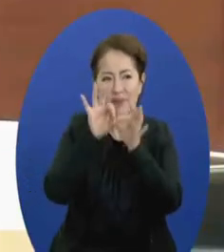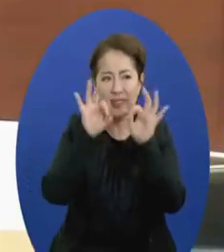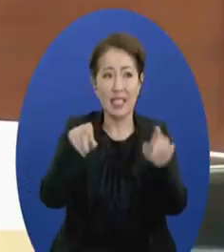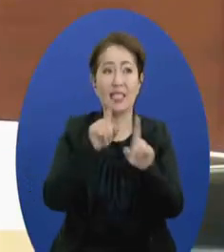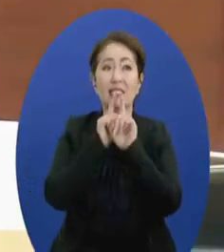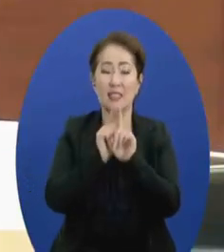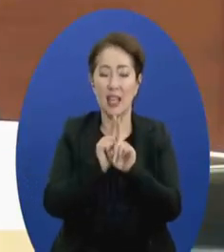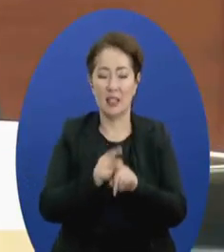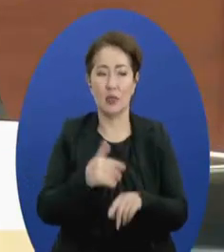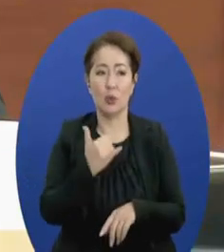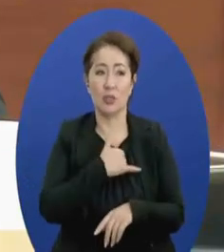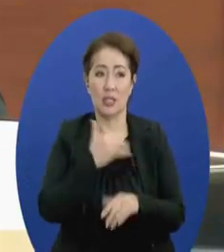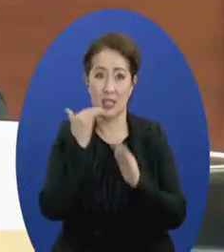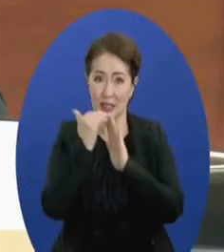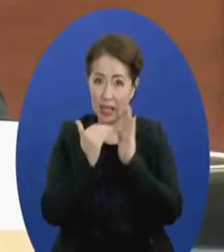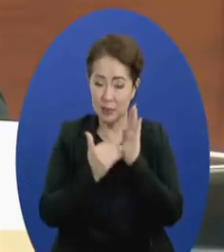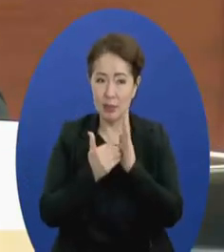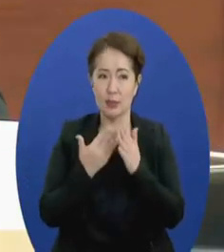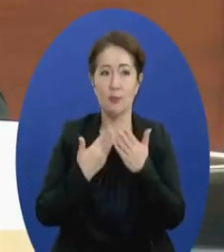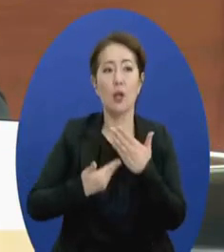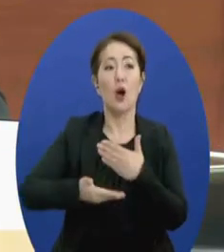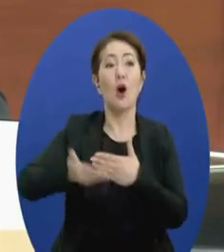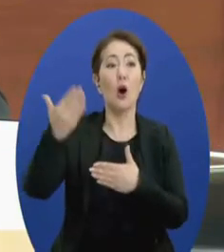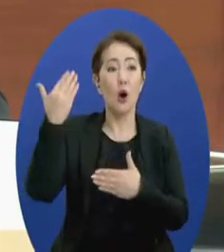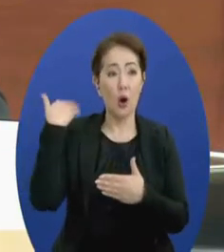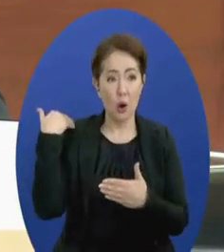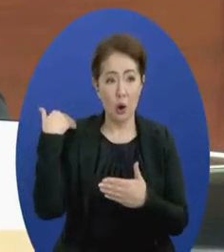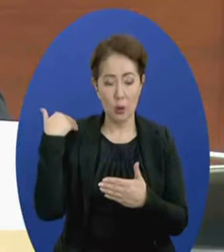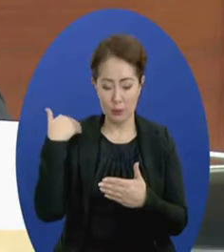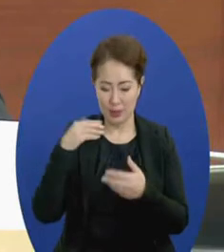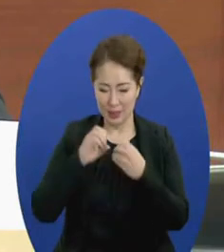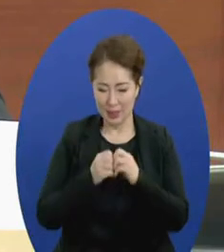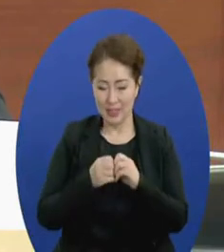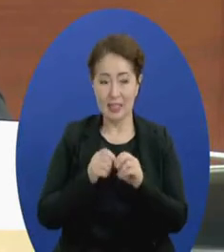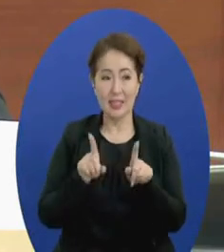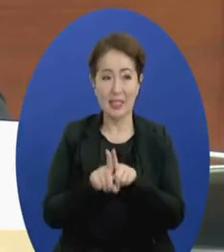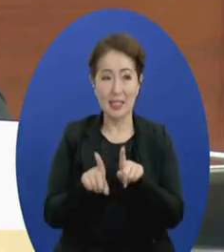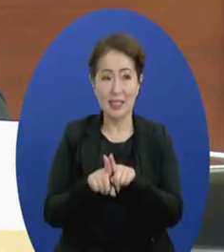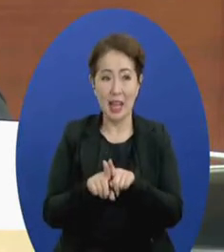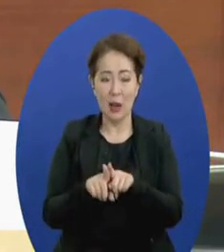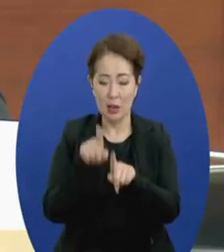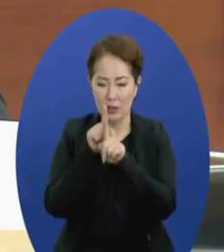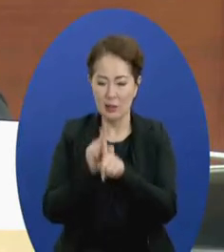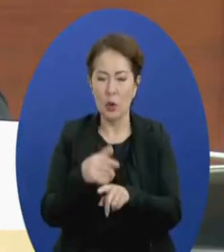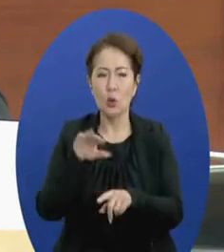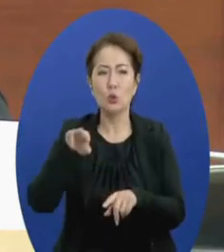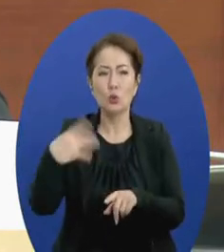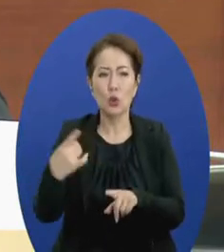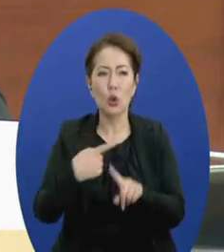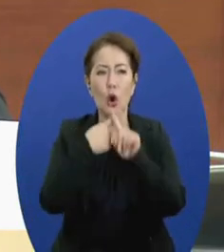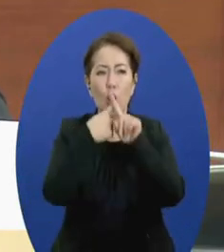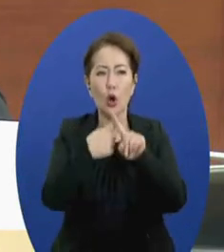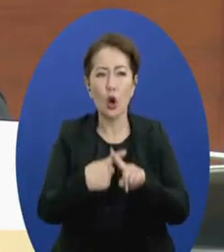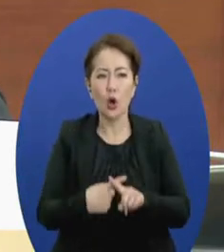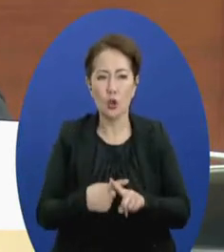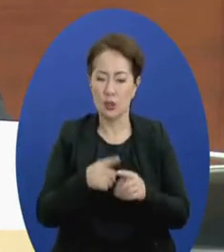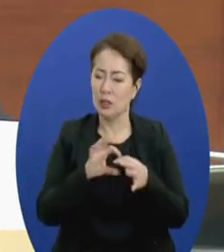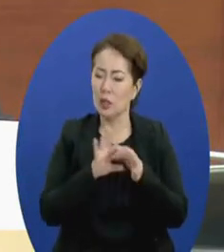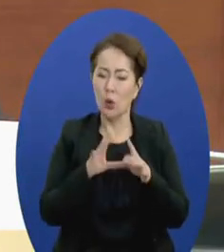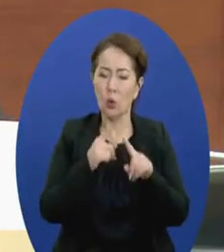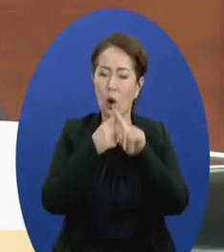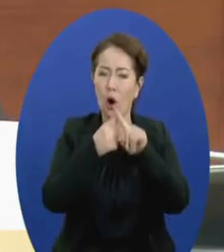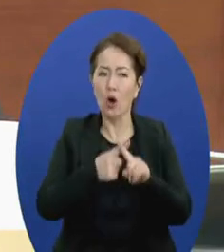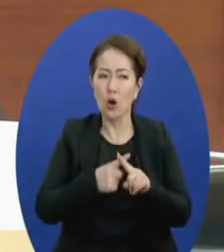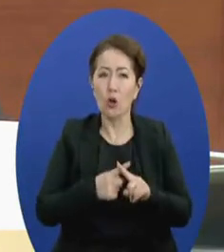Урд хэрэгжүүлсэнний дагуу одоо хориглогдох төр хугацаанд ийм 18 салбарын